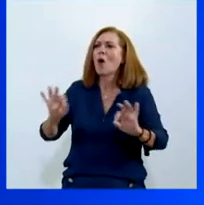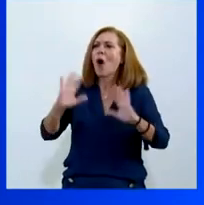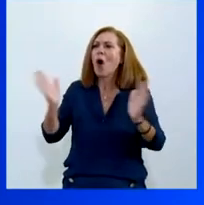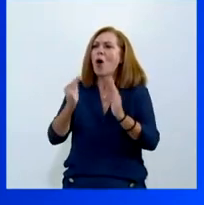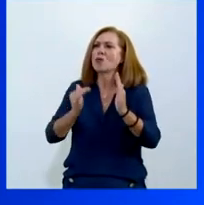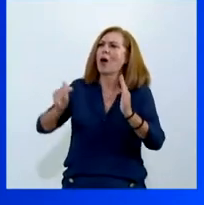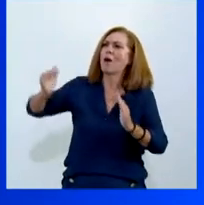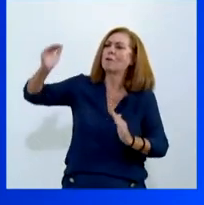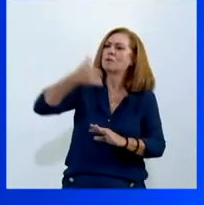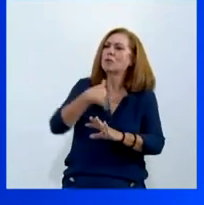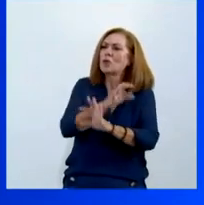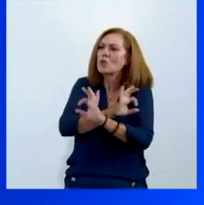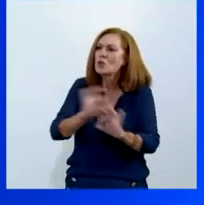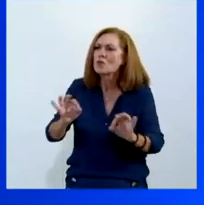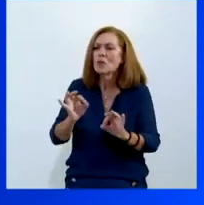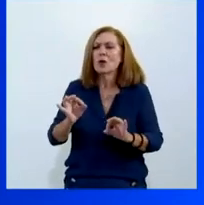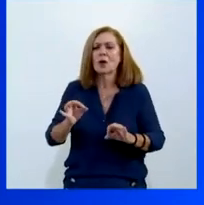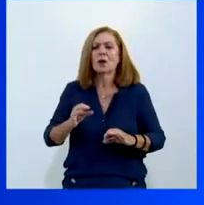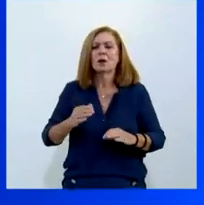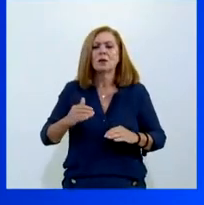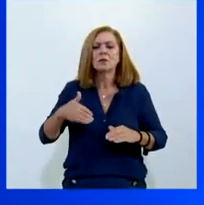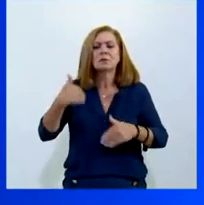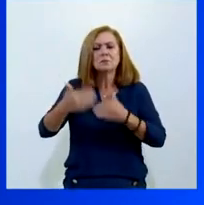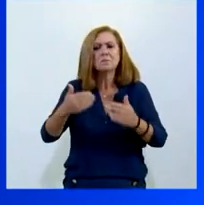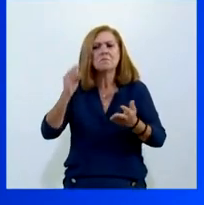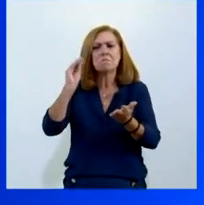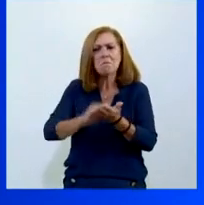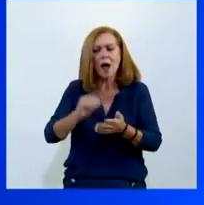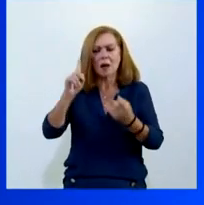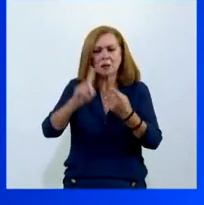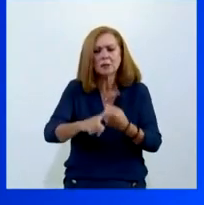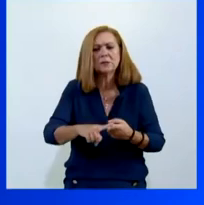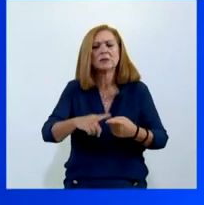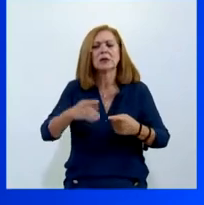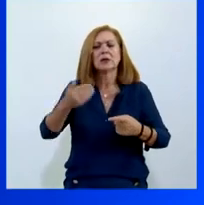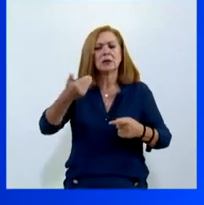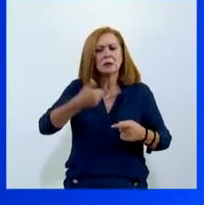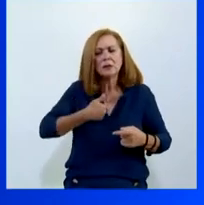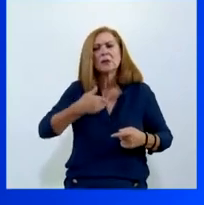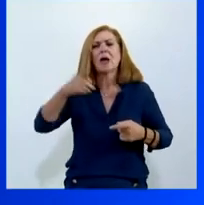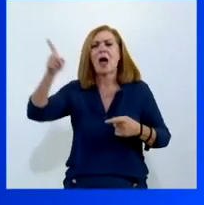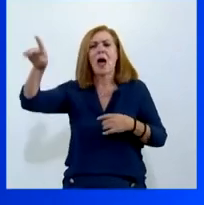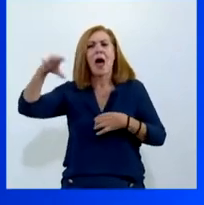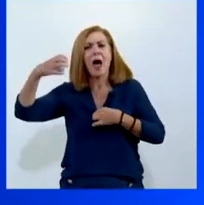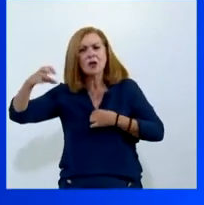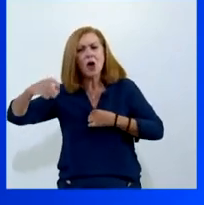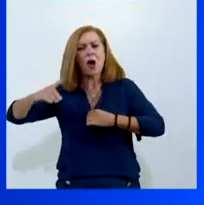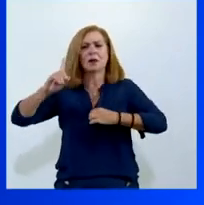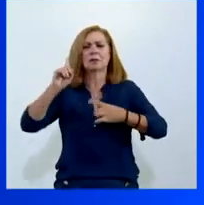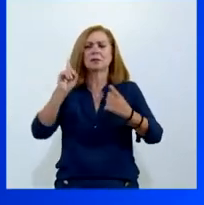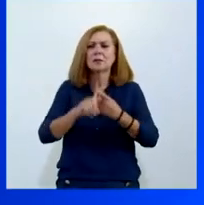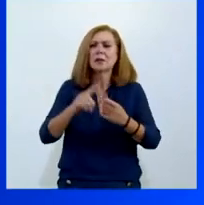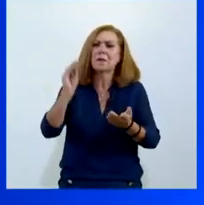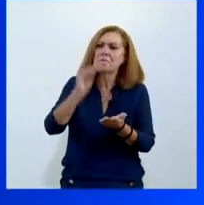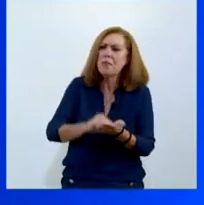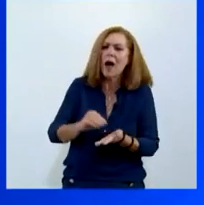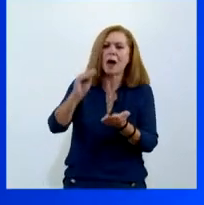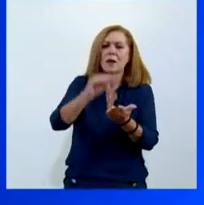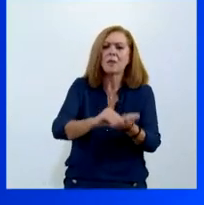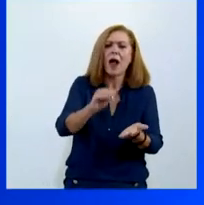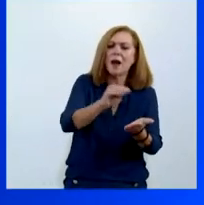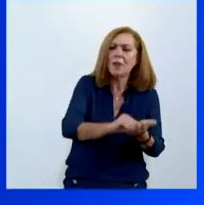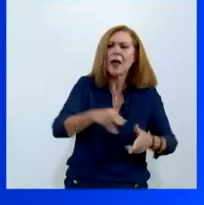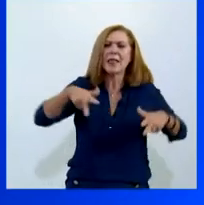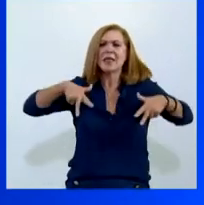επίπεδο, μέσα από τακτικές συναντήσεις μεταξύ μου και του Πρόεδρου Ερντογάν, στο πολιτικό επίπεδο του